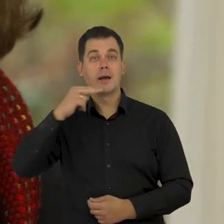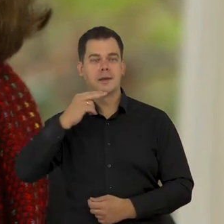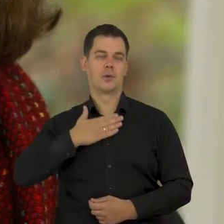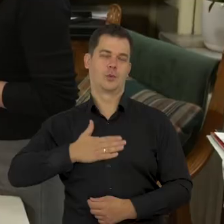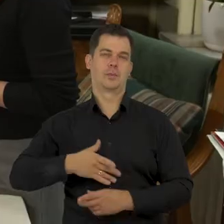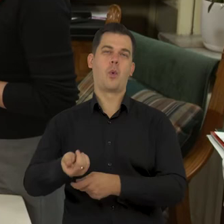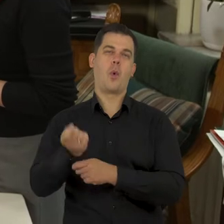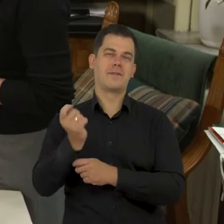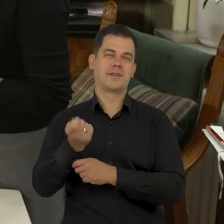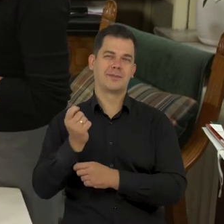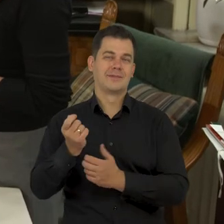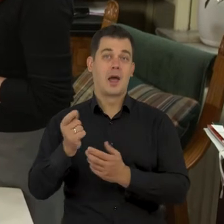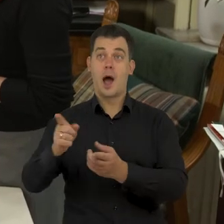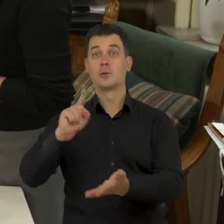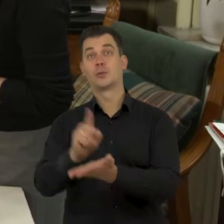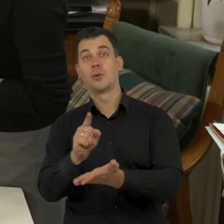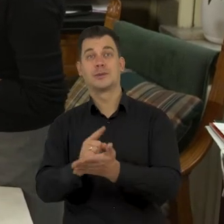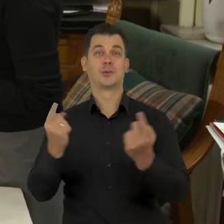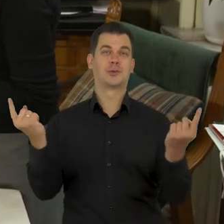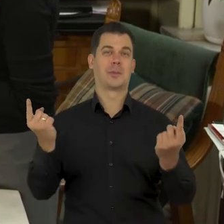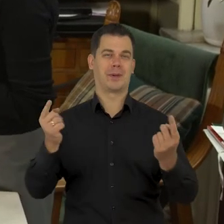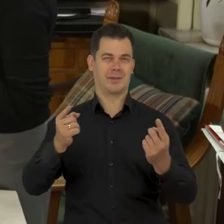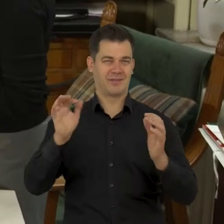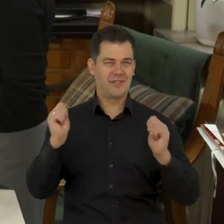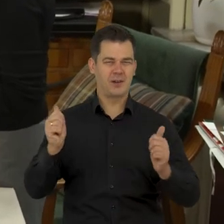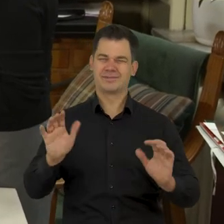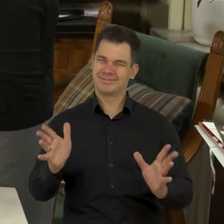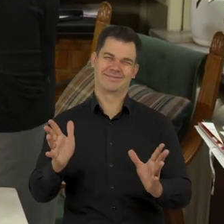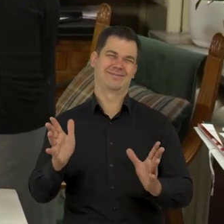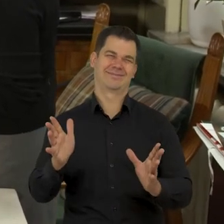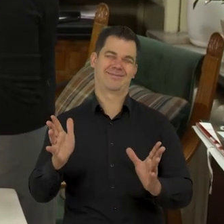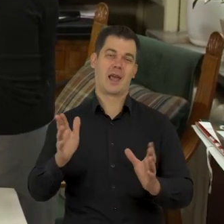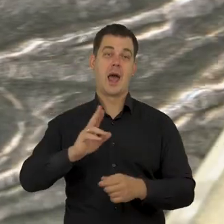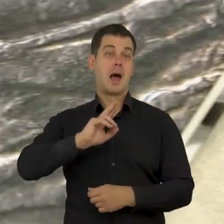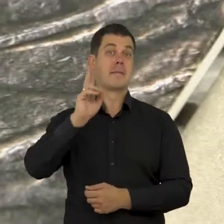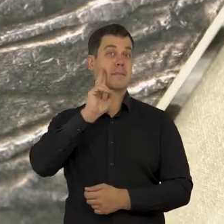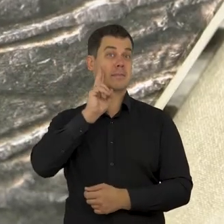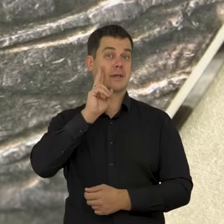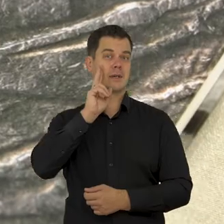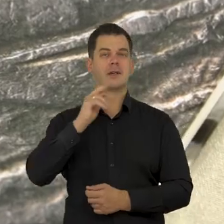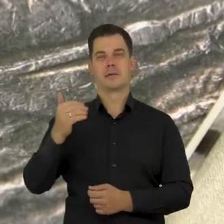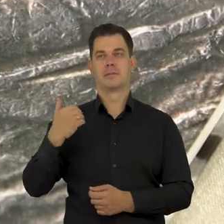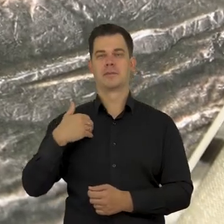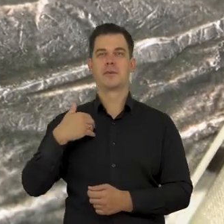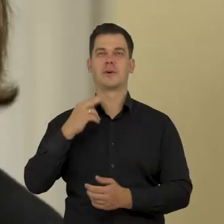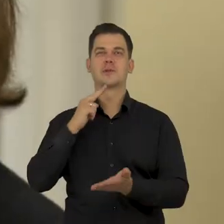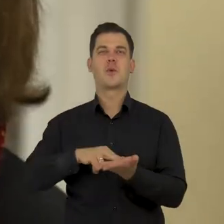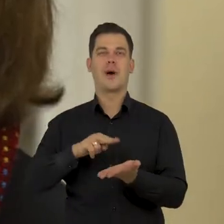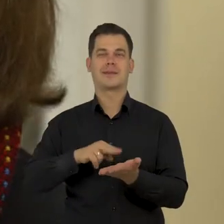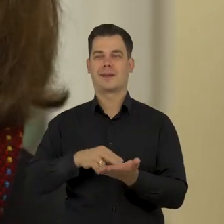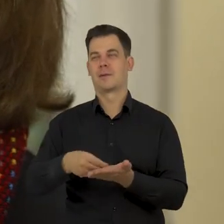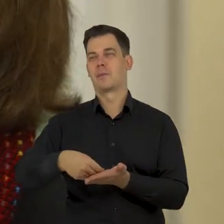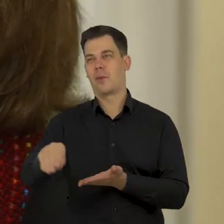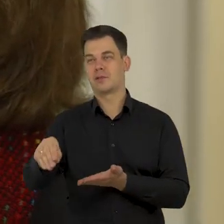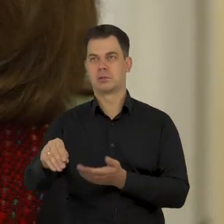łowił ryby. Co prawda nie odnosił sukcesów jako rybak i kiedy mama poszła opłacić